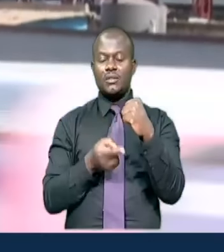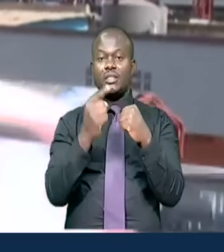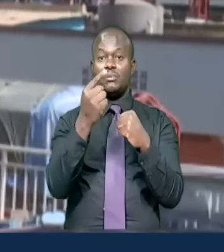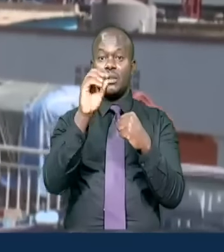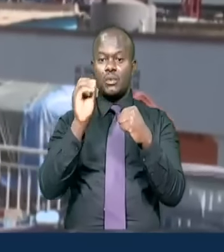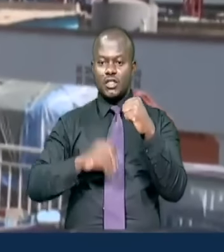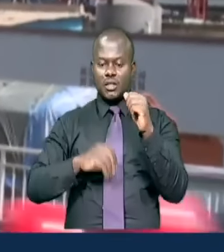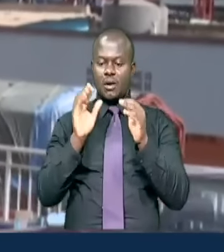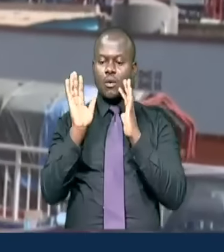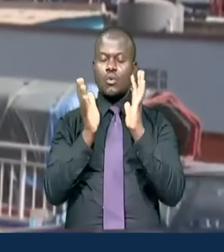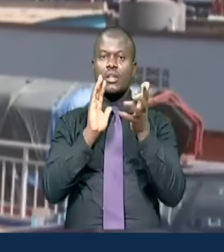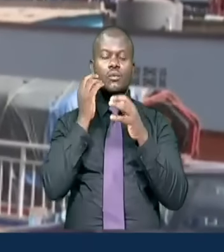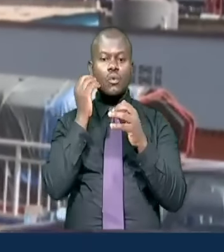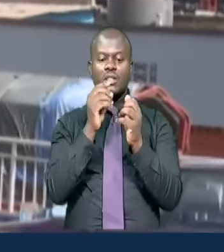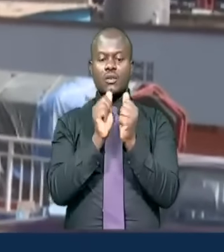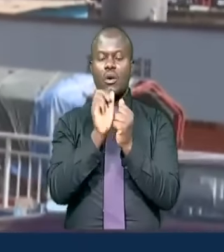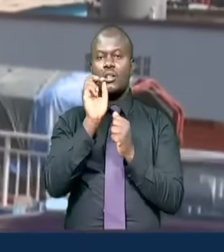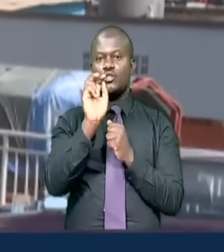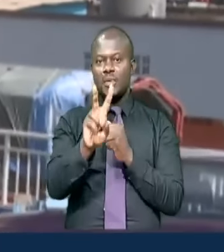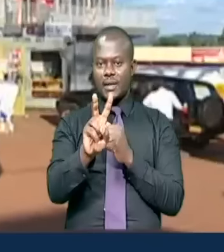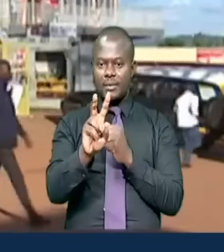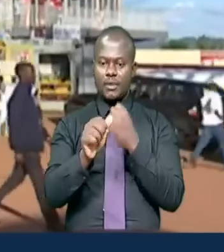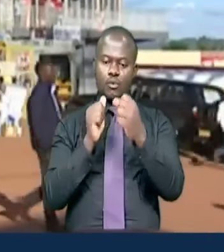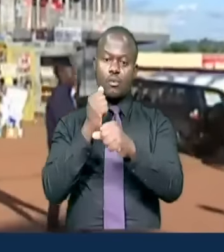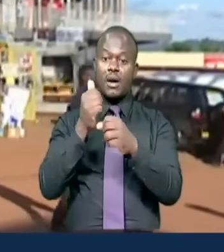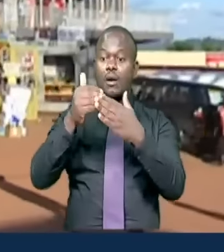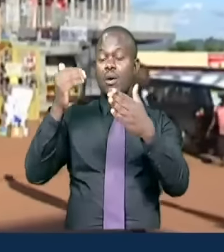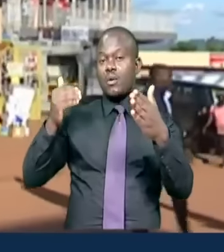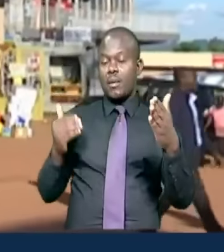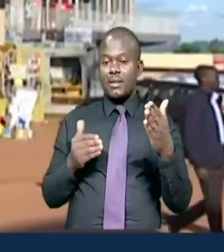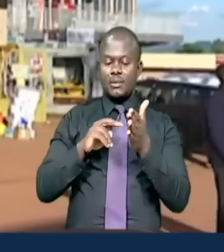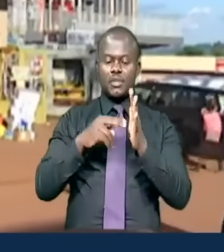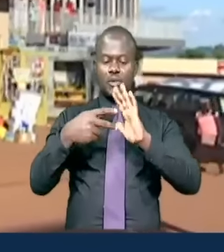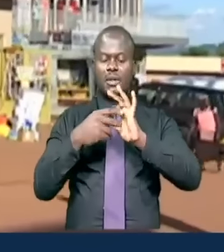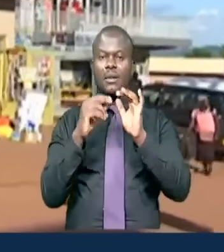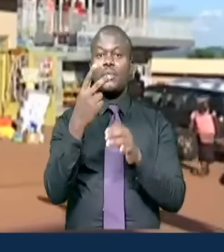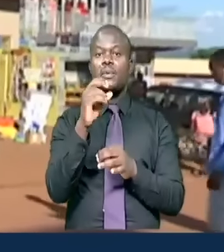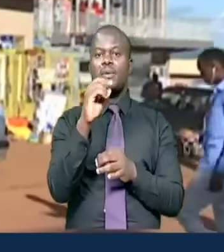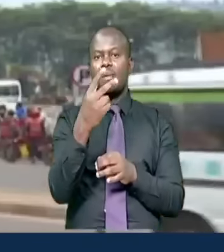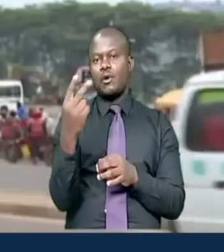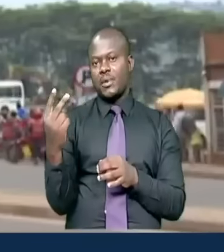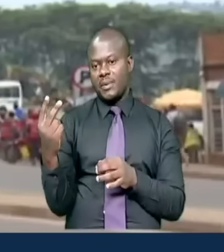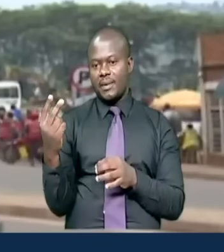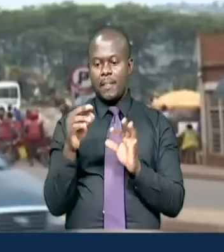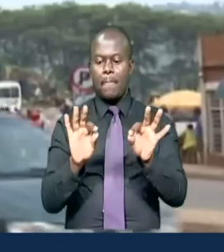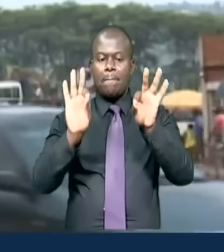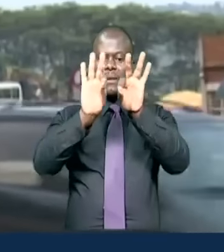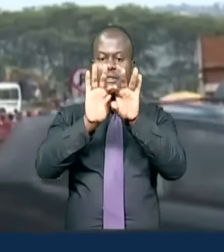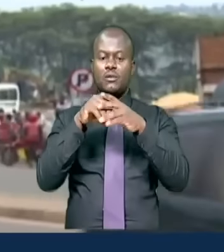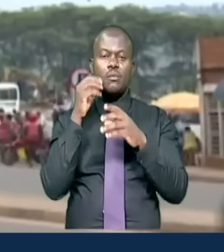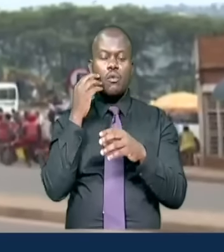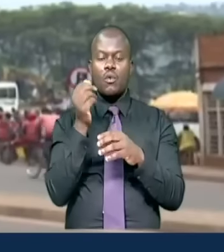6.1% ugeranyije n'ukwezi kwa 12 k'umwaka wari wabanje ni ukuvuga 2022. Ibiciro mu